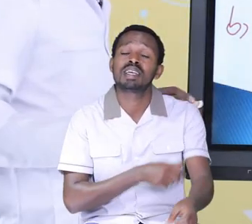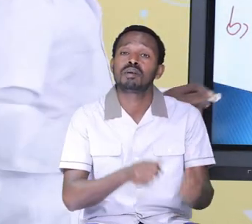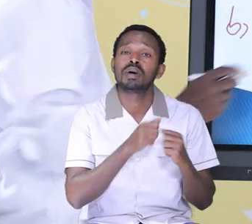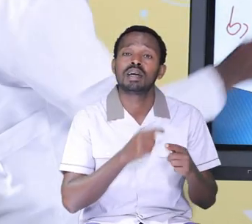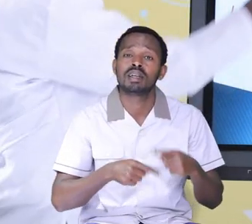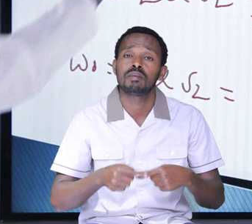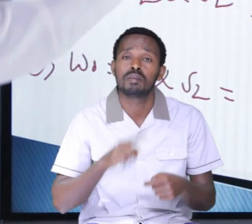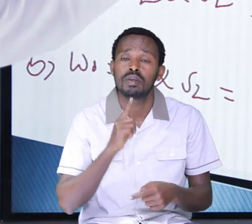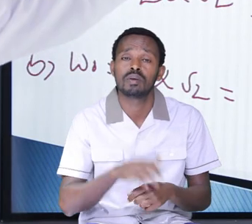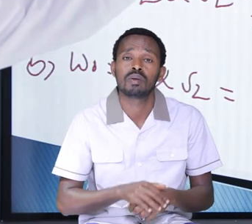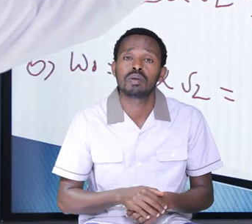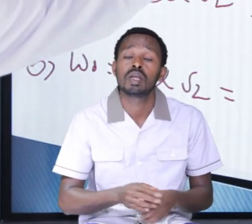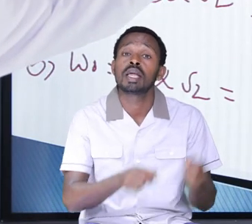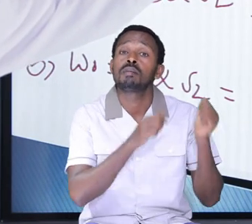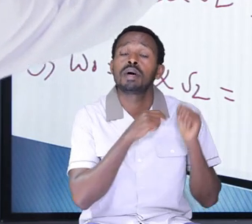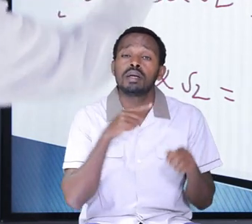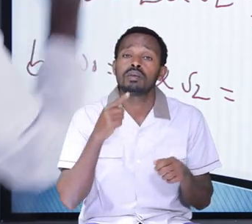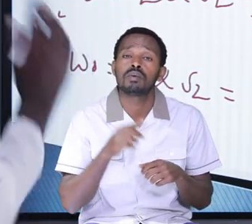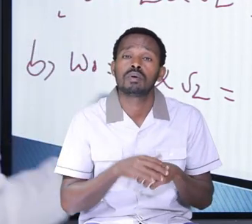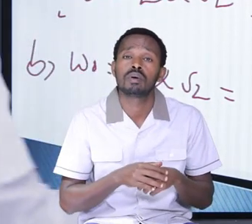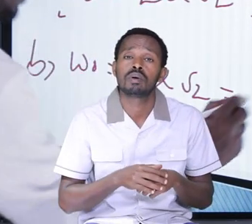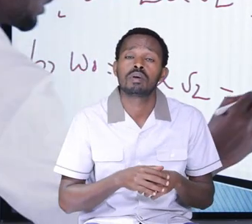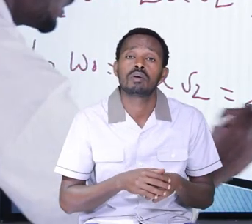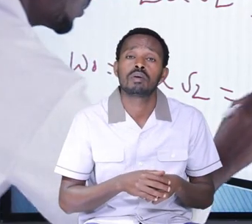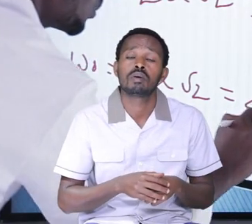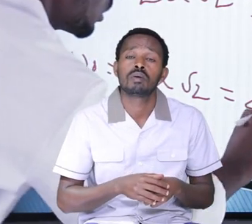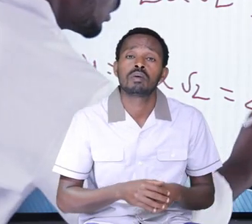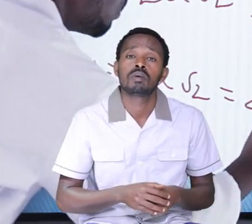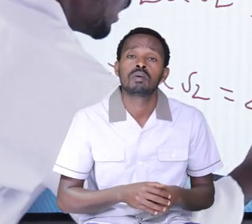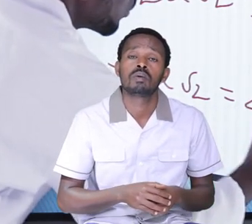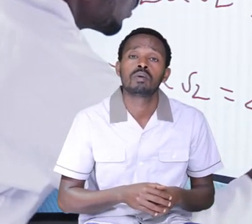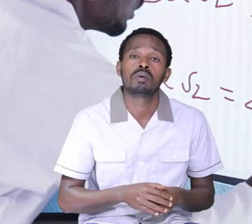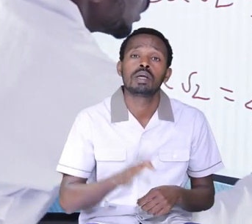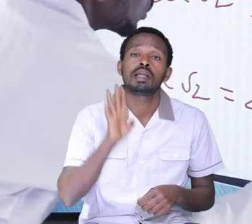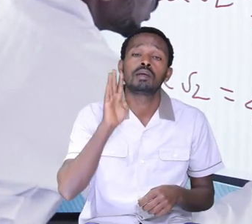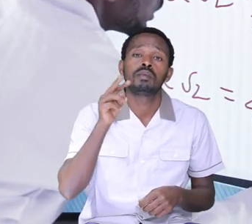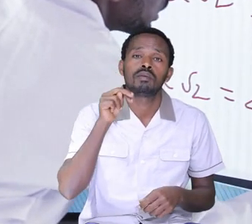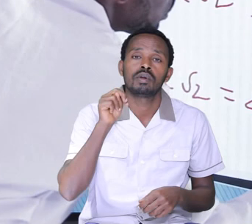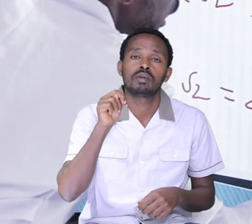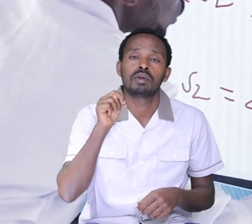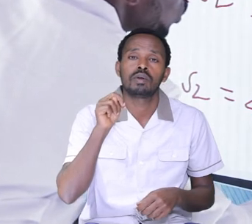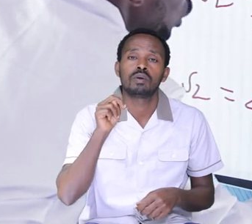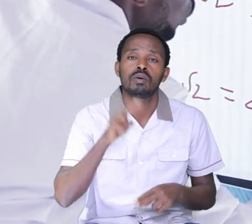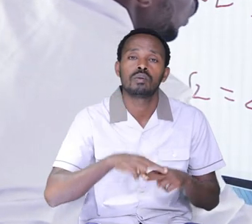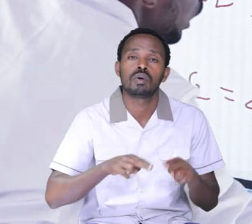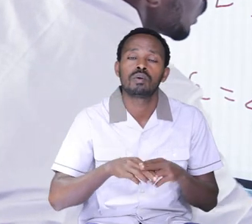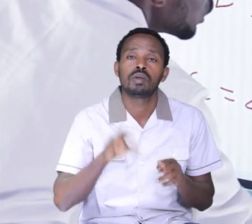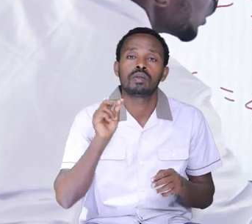adeemameeti. Ba'aa jechuun eessaa qabnaa? Kun iddoo kanaa qabna. Kana jechuun 4 niwutoonii